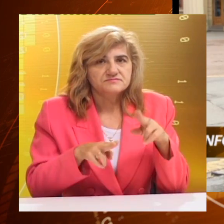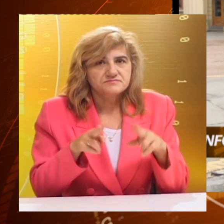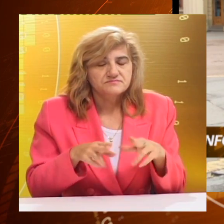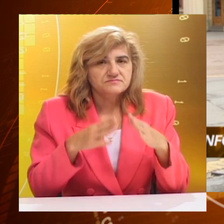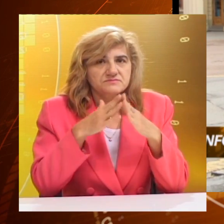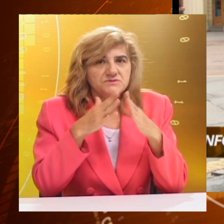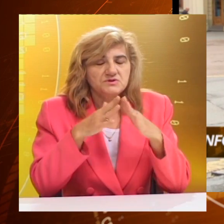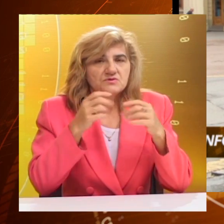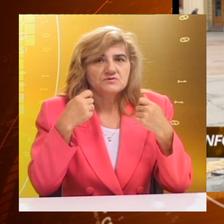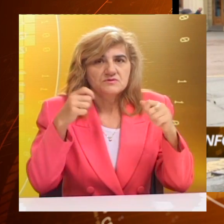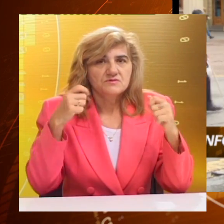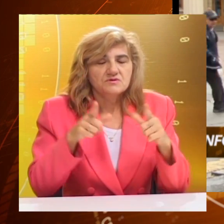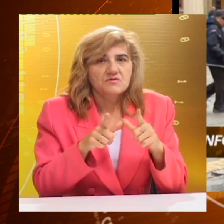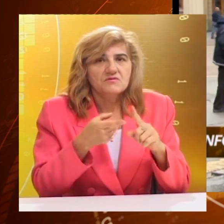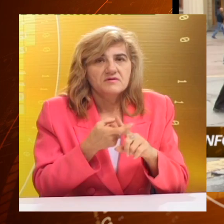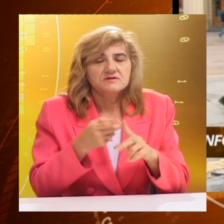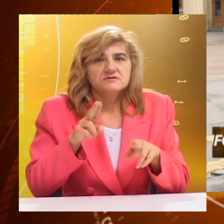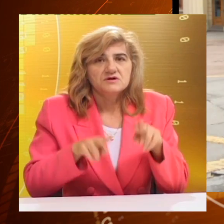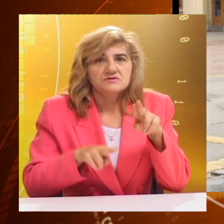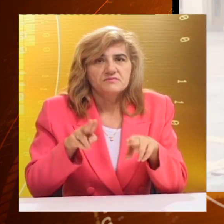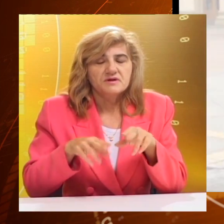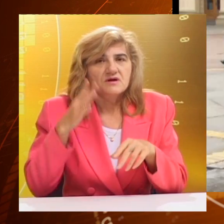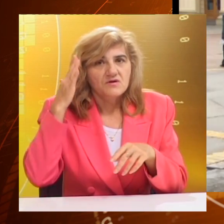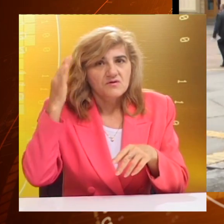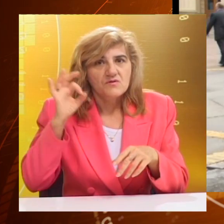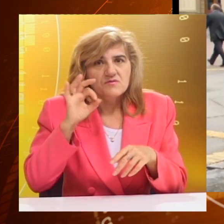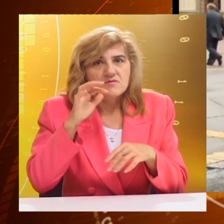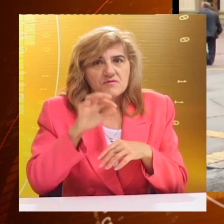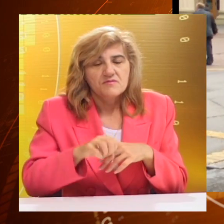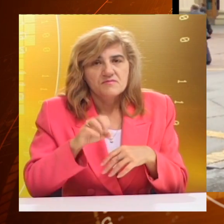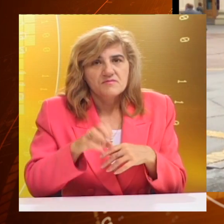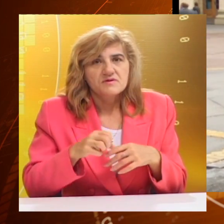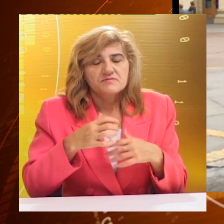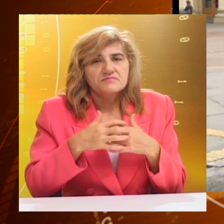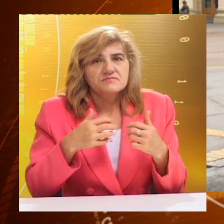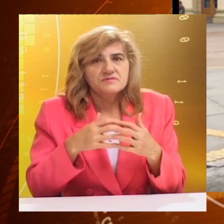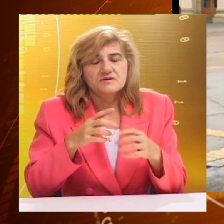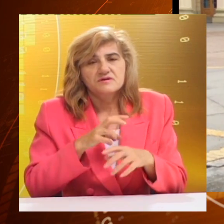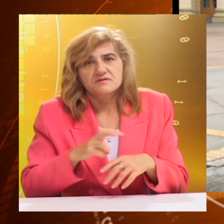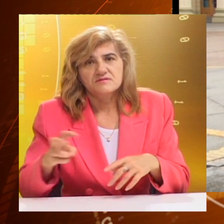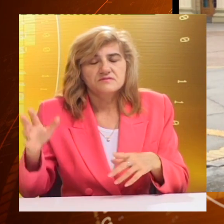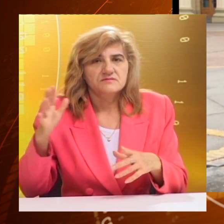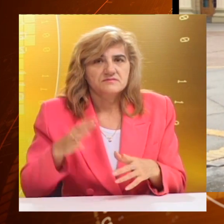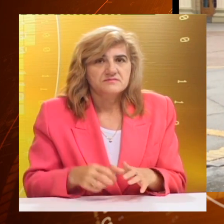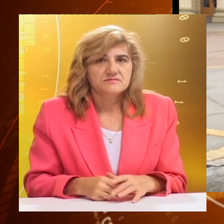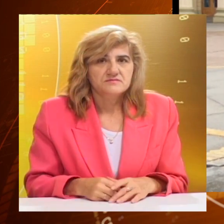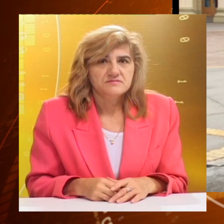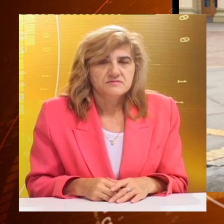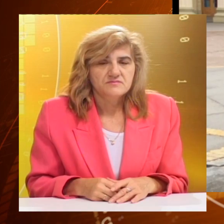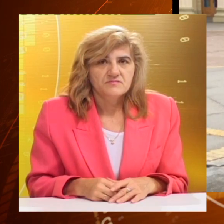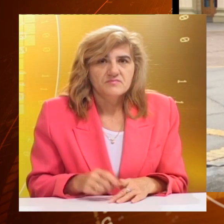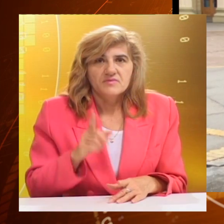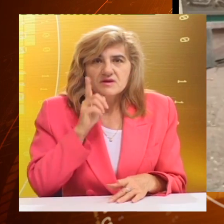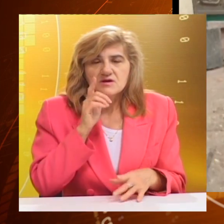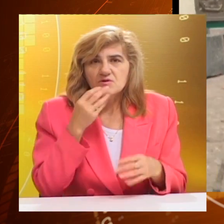za time, posebno ove kuce i mace kojih vidite po ulici, mnogo je, to je velik problem svih gradova, ne samo u Subotici, svih gradova za te